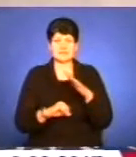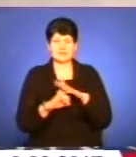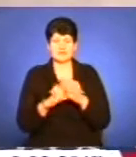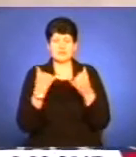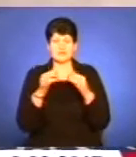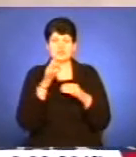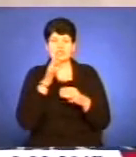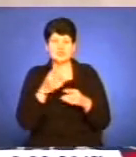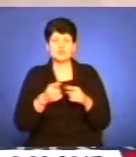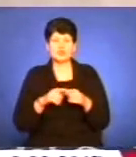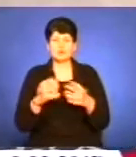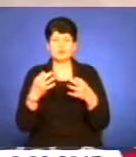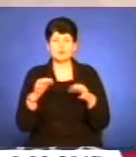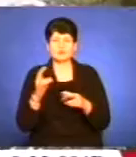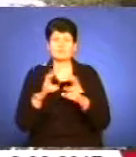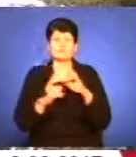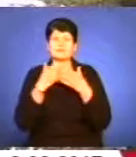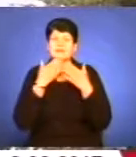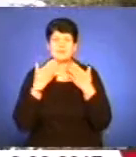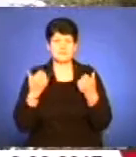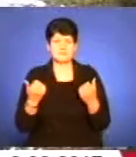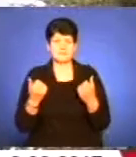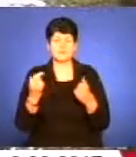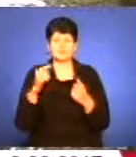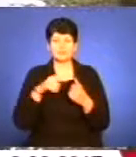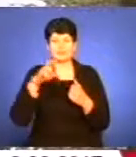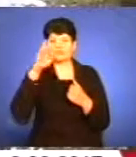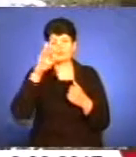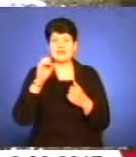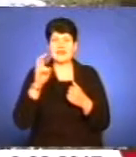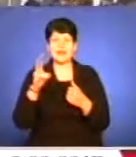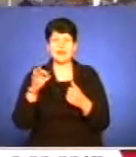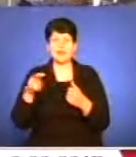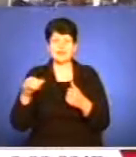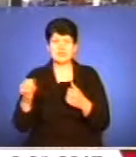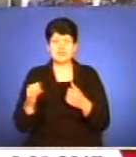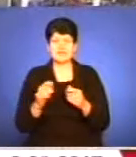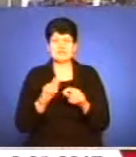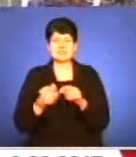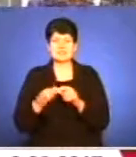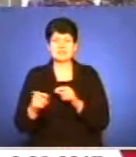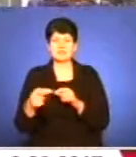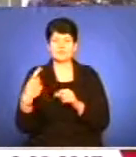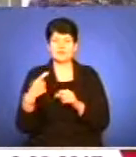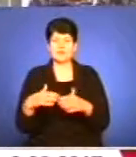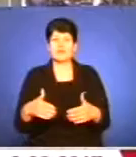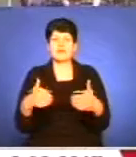даний час такого дозволу у підприємства немає. Тому у Державній екологічній інспекції Тернопільської області радять